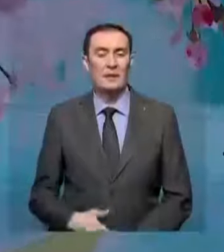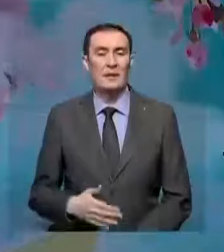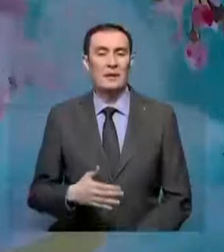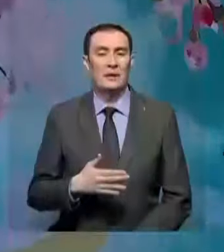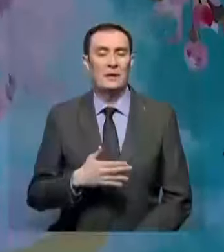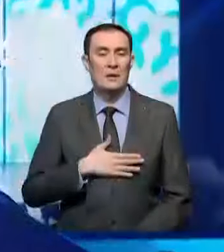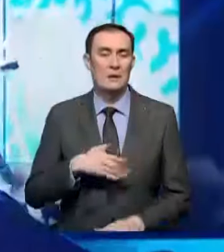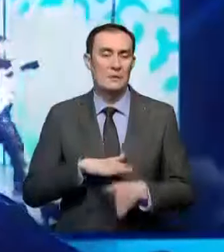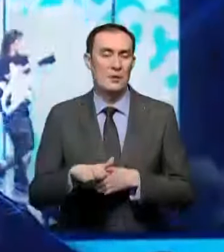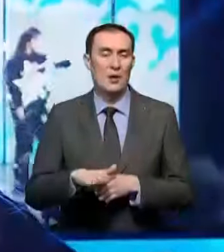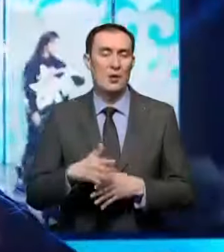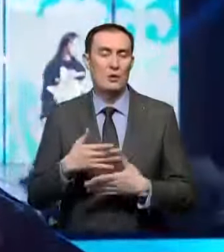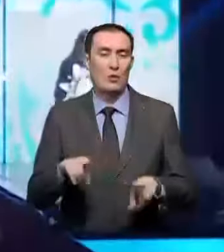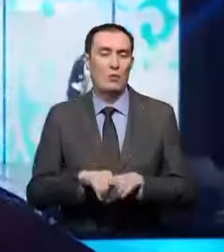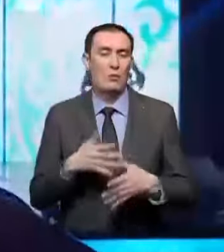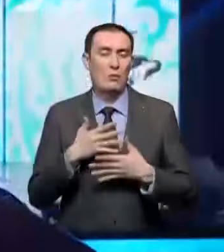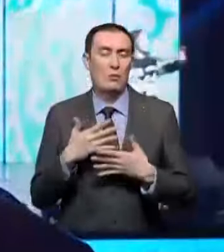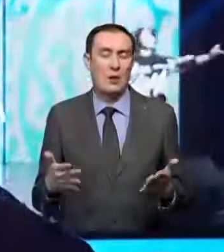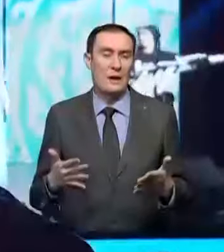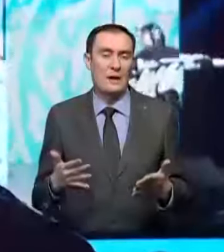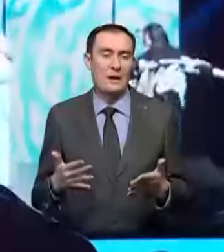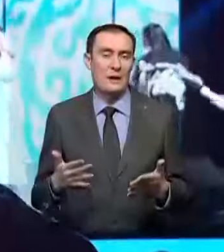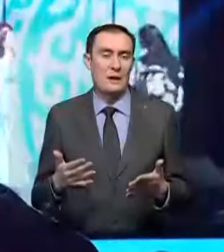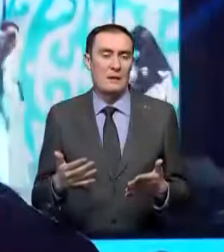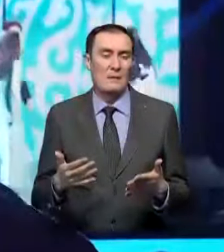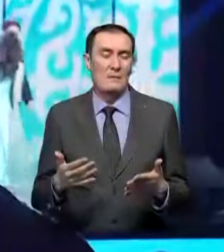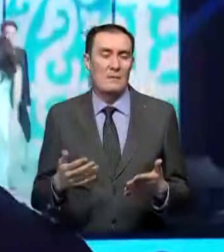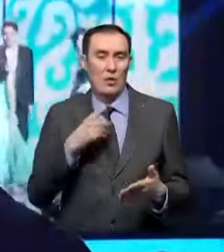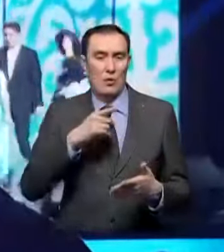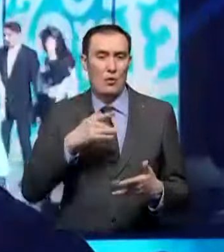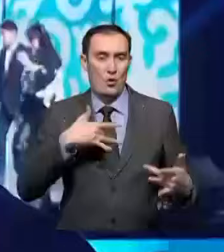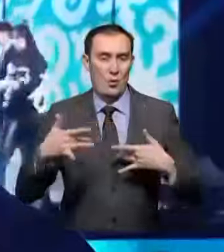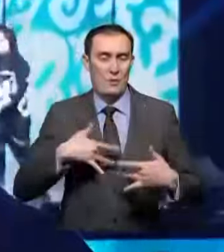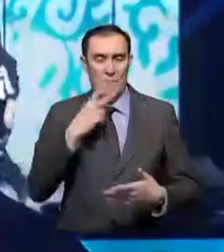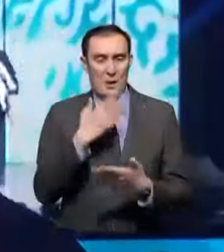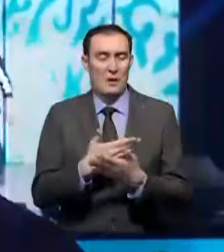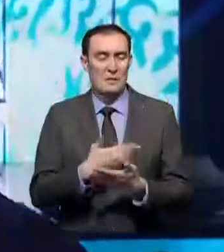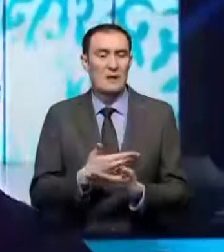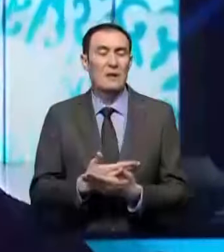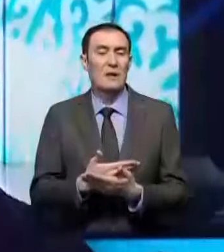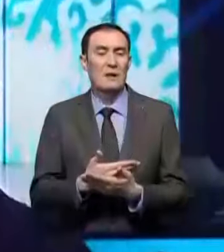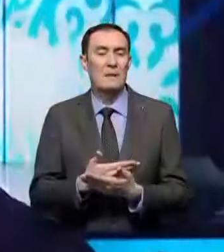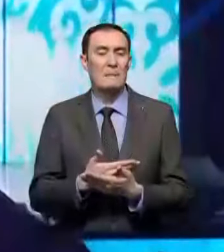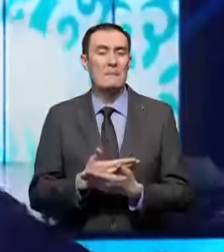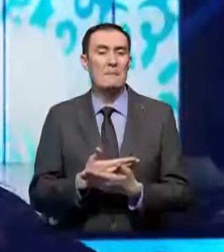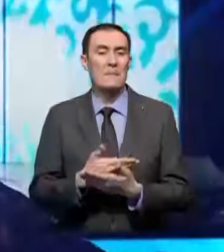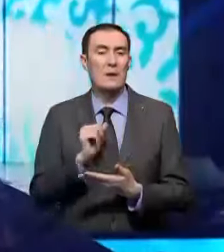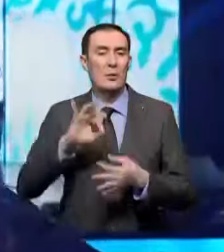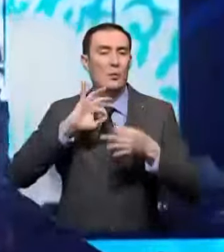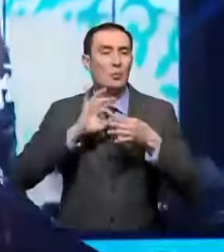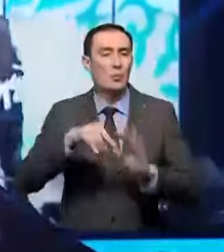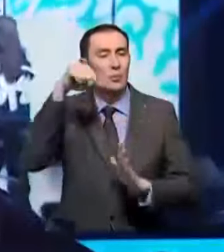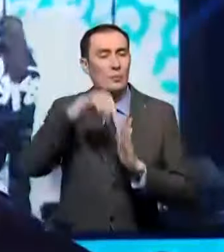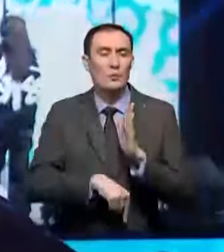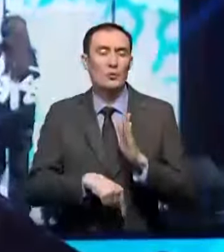номер, более такой философский. Он показывает, мне кажется, вот как глубину